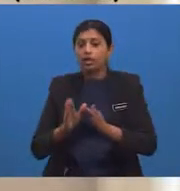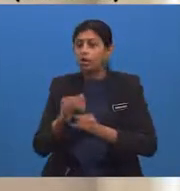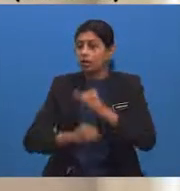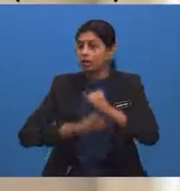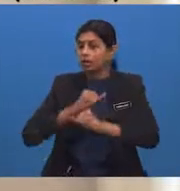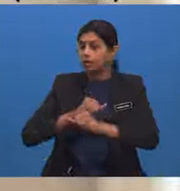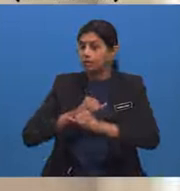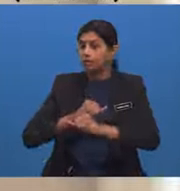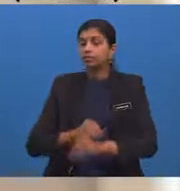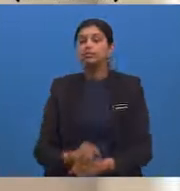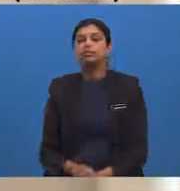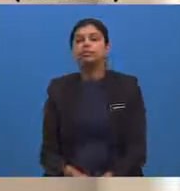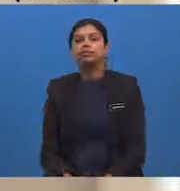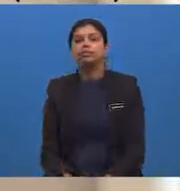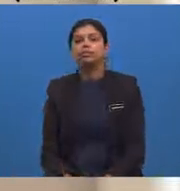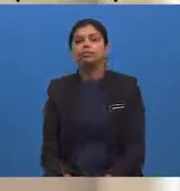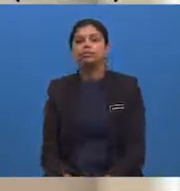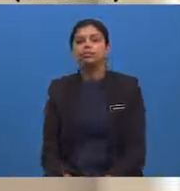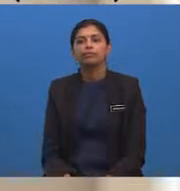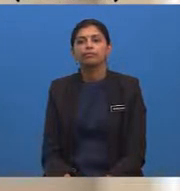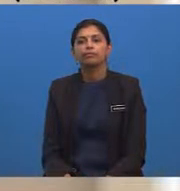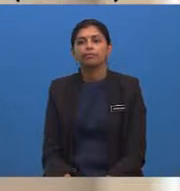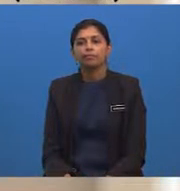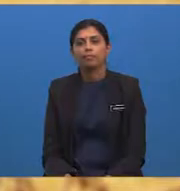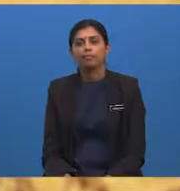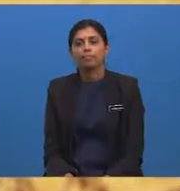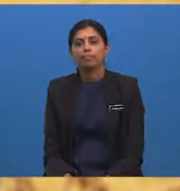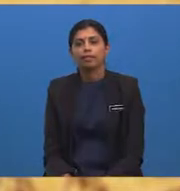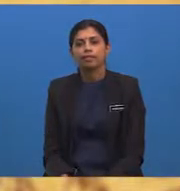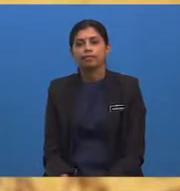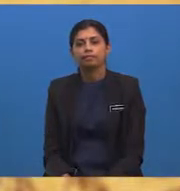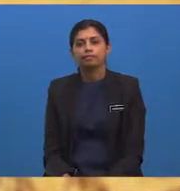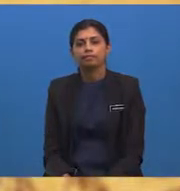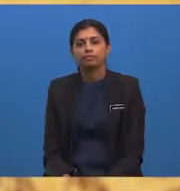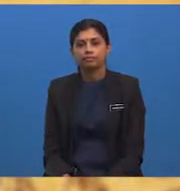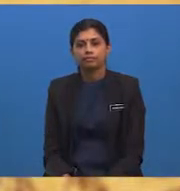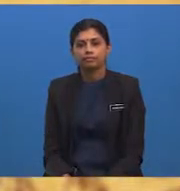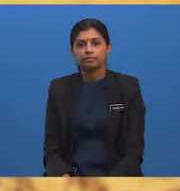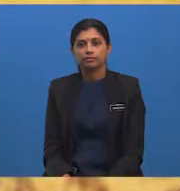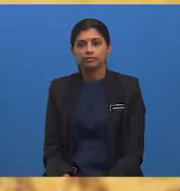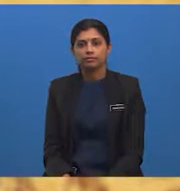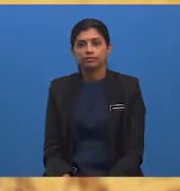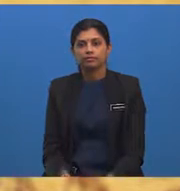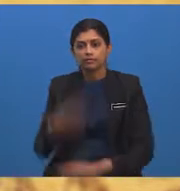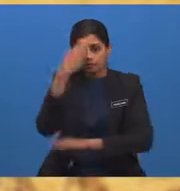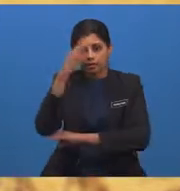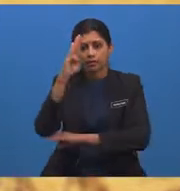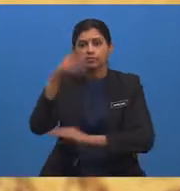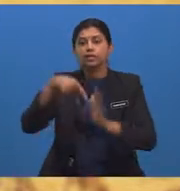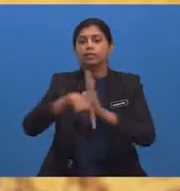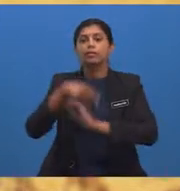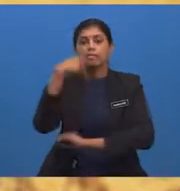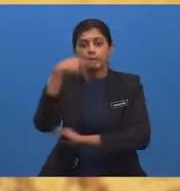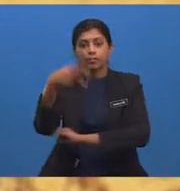Ok Eo di Funan dan Palembang di Sriwijaya. Di samping itu juga murid-murid, kebijaksanaan